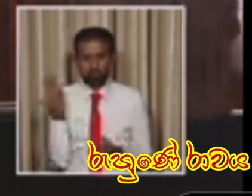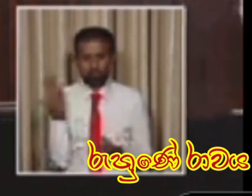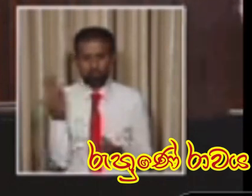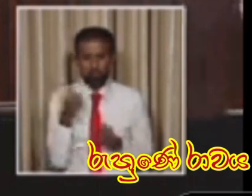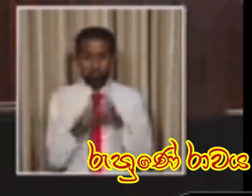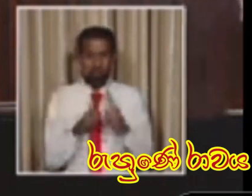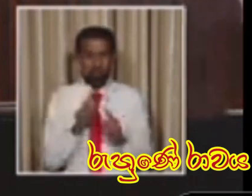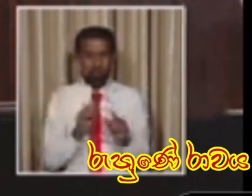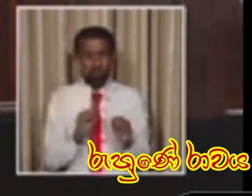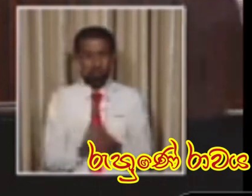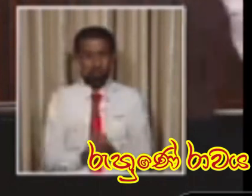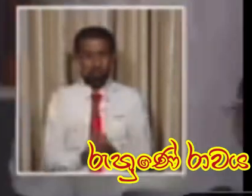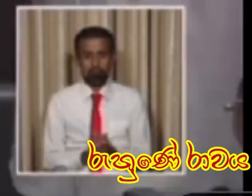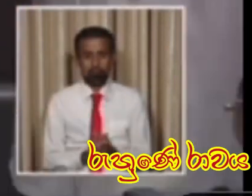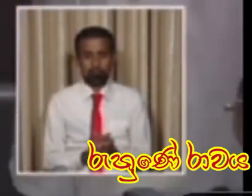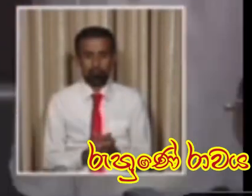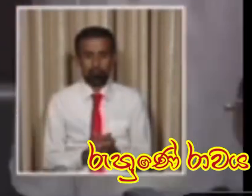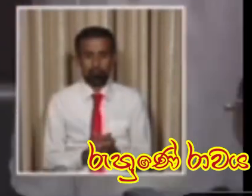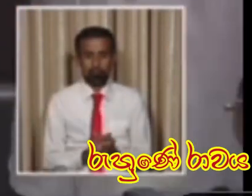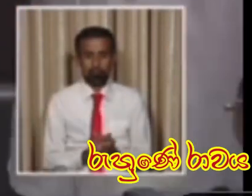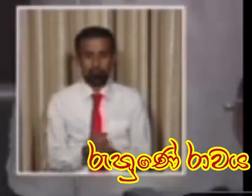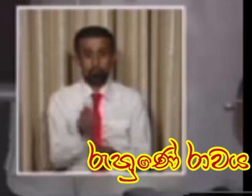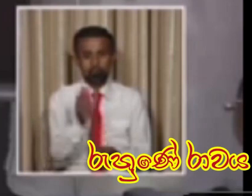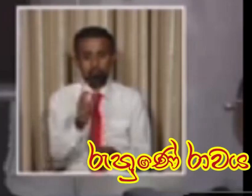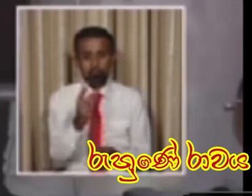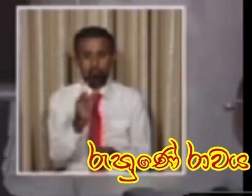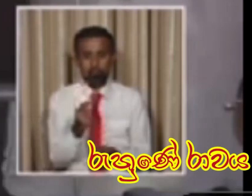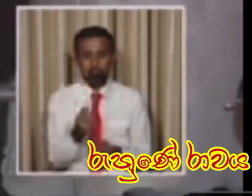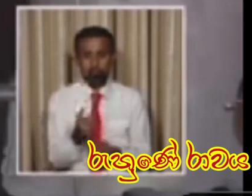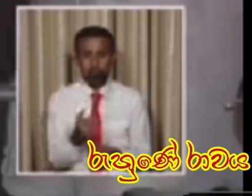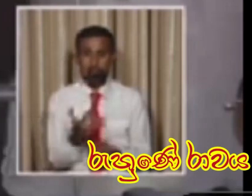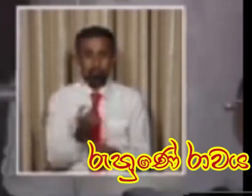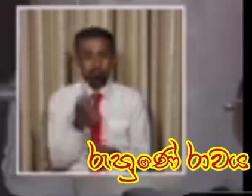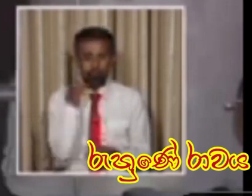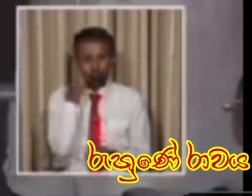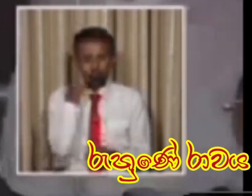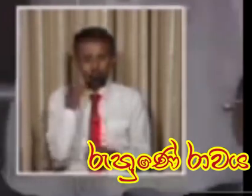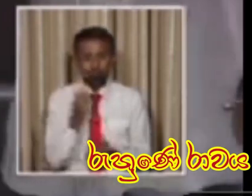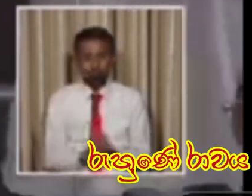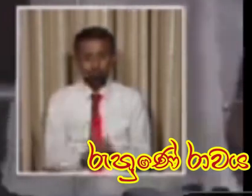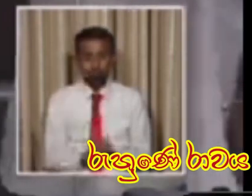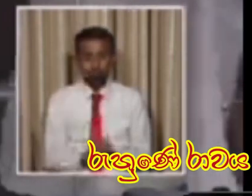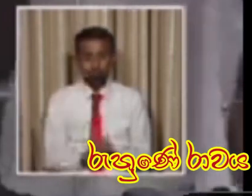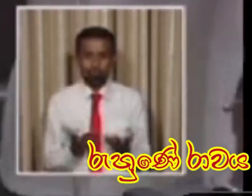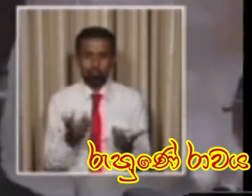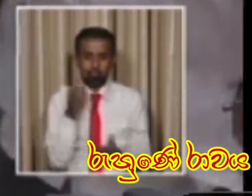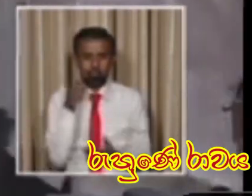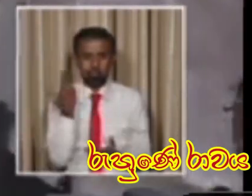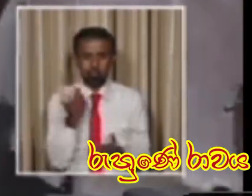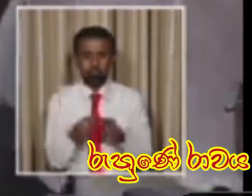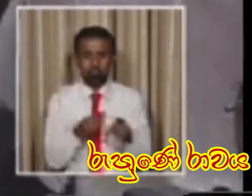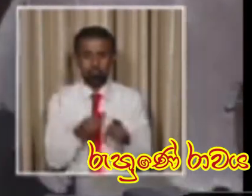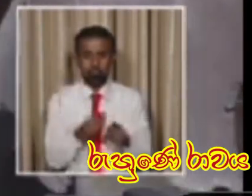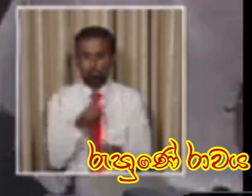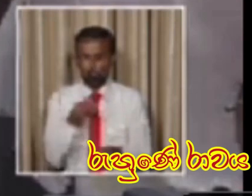කතා කළා. ඔබතුමා දන්නේ කියන එක වැරදිනේ. පැත්තම කතා කළා. ඔබතුමාට ඕඩුනාව දන්නවා. මොනව කරනවද කියලා. කරන්න ඕනේ නතුරුව දන්නේ කියනවා. ඒක